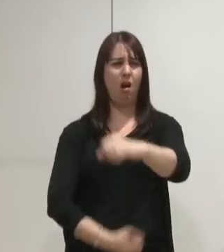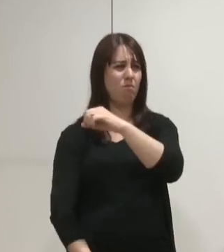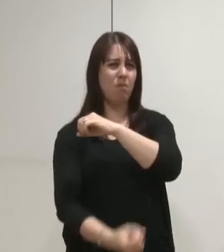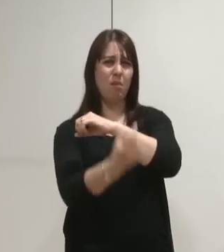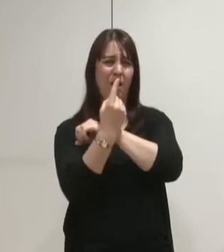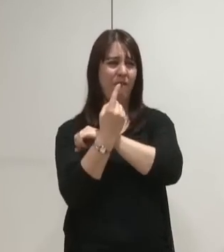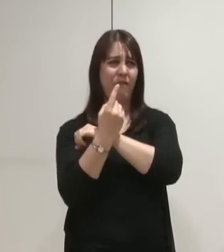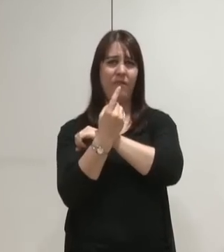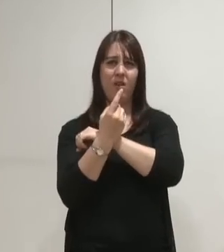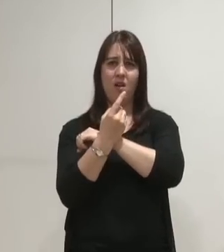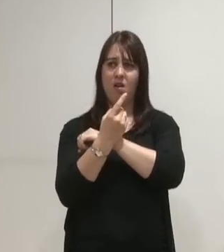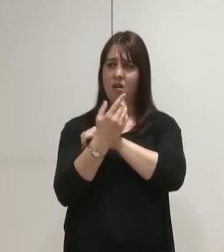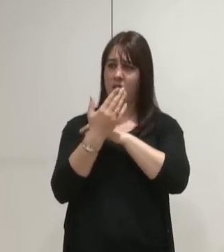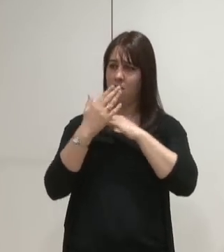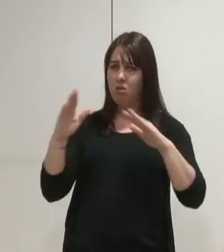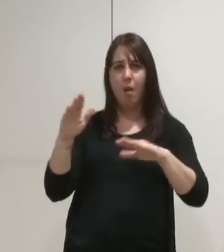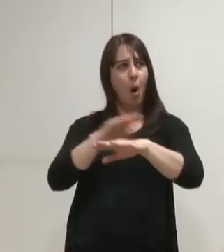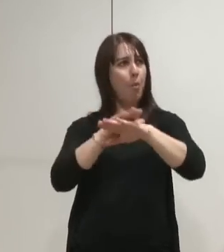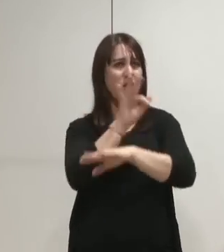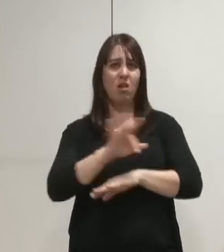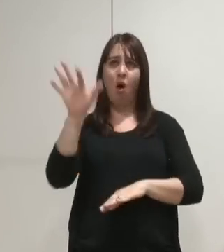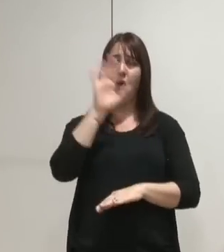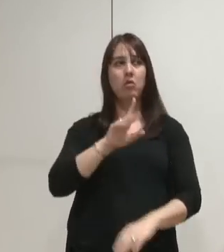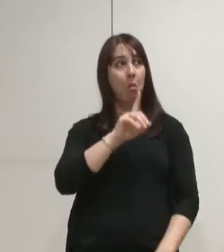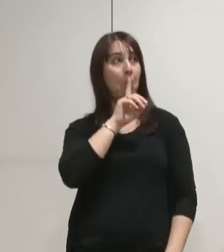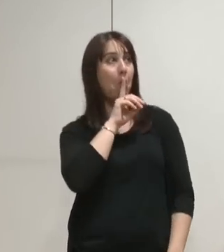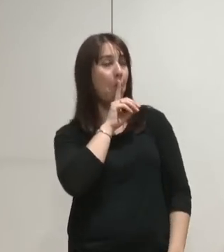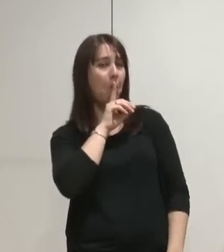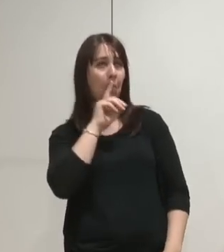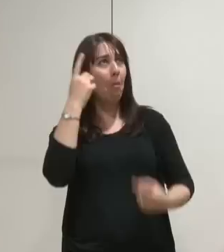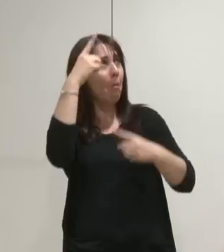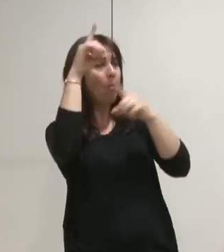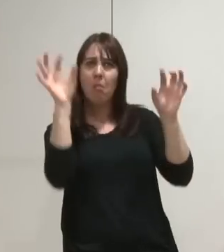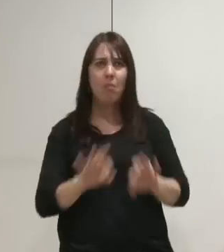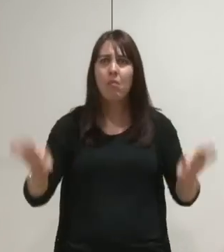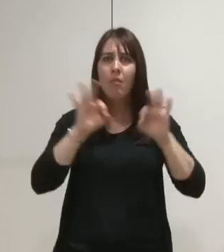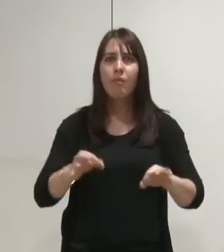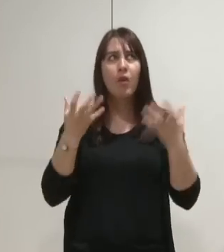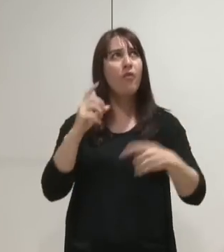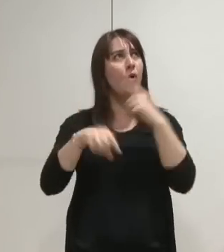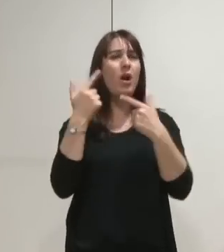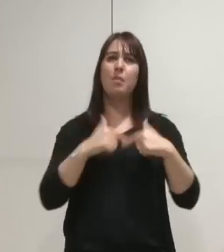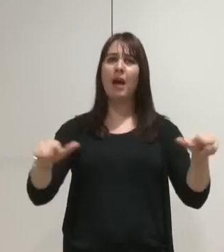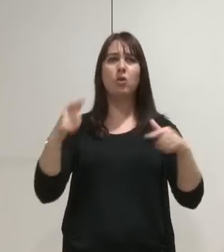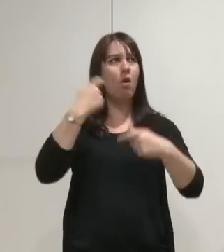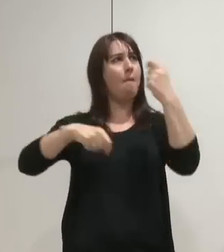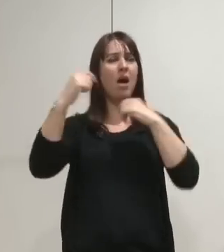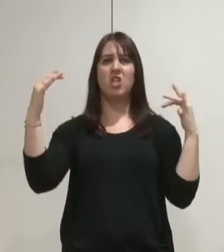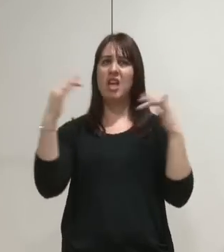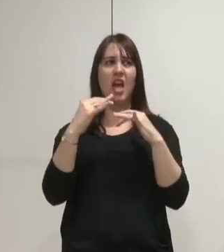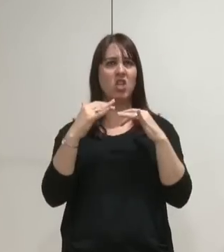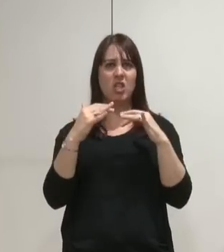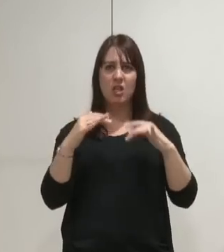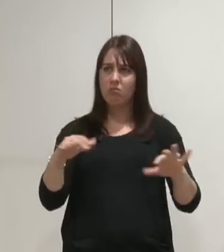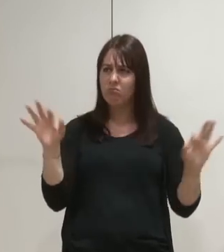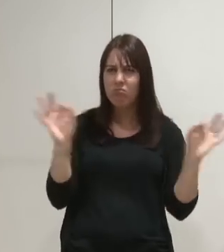l'a demande sur les chitiers politiques français personne ne demande une libéralisation du marché de l'énergie et la